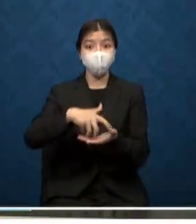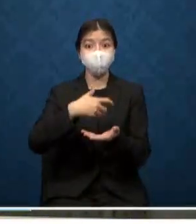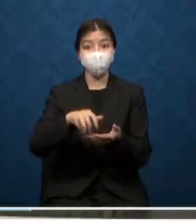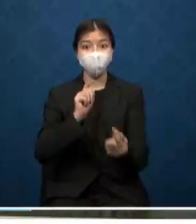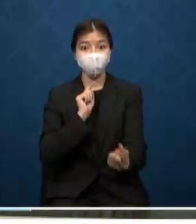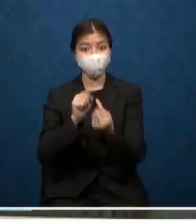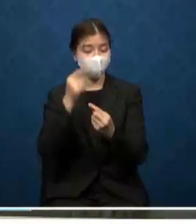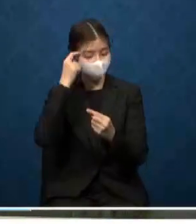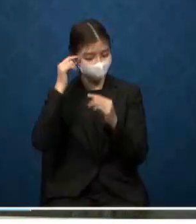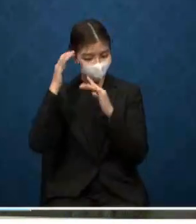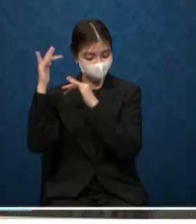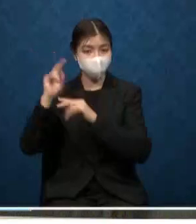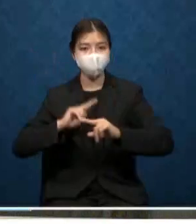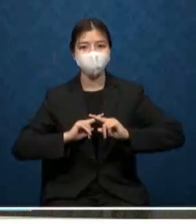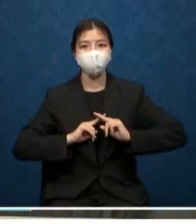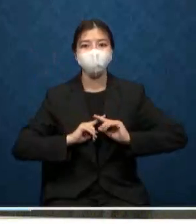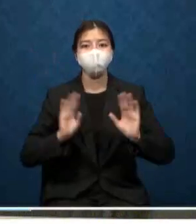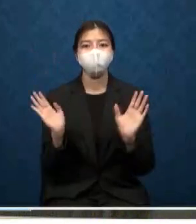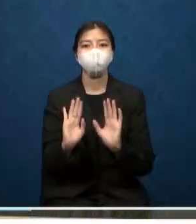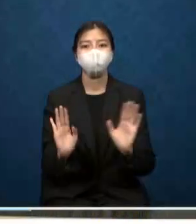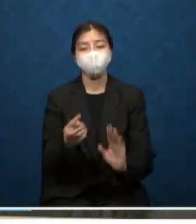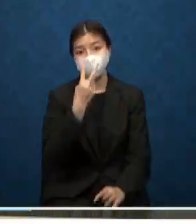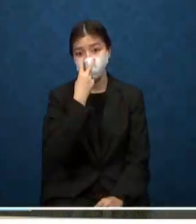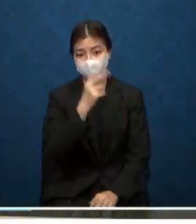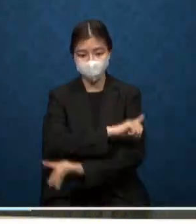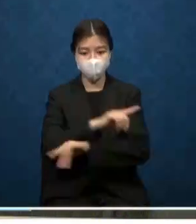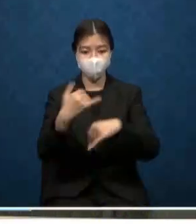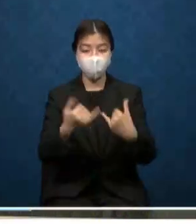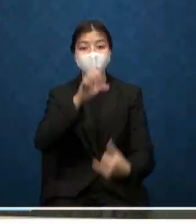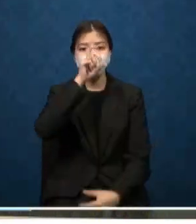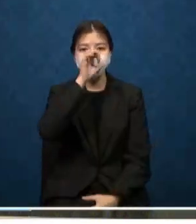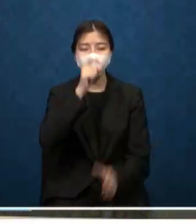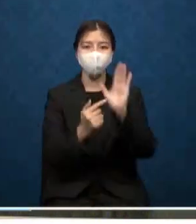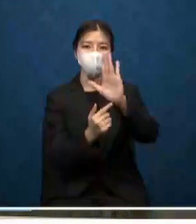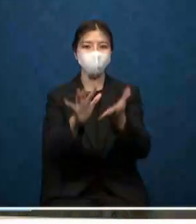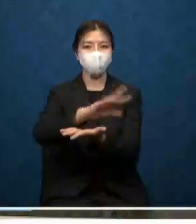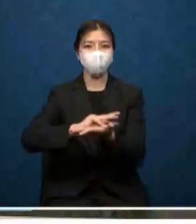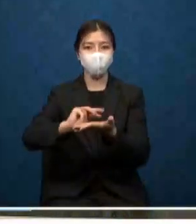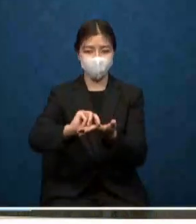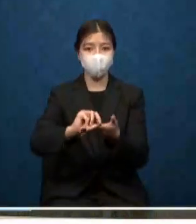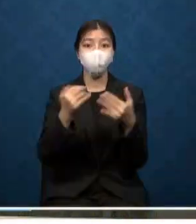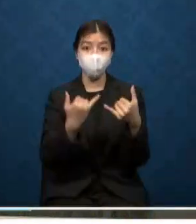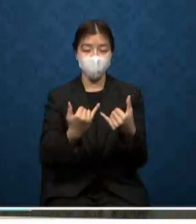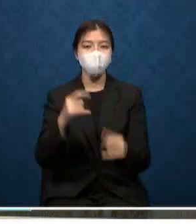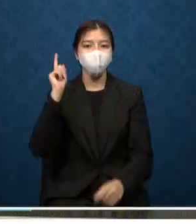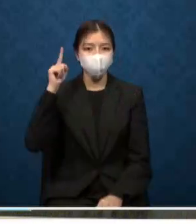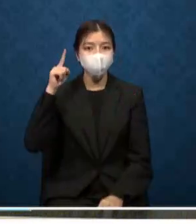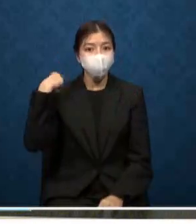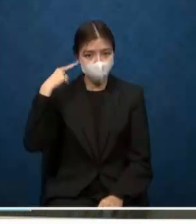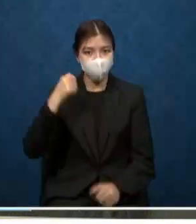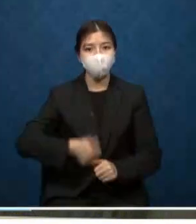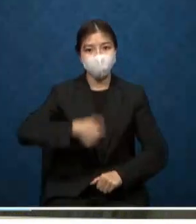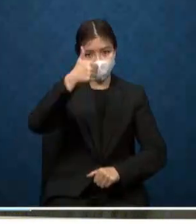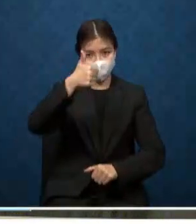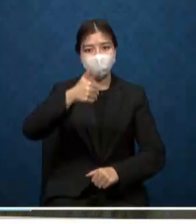จินตนาการไปเองวันนี้เราลองดูเรื่องของการสอบเข้ามหาวิทยาลัยสัดส่วนของเพศหญิงมากกว่าเพศชายเป็นล